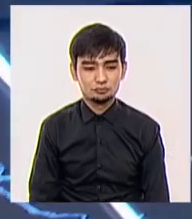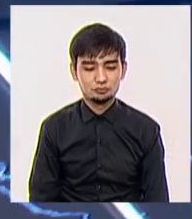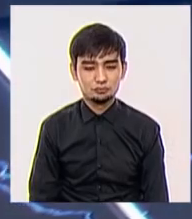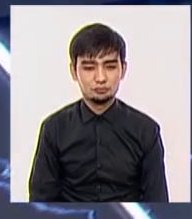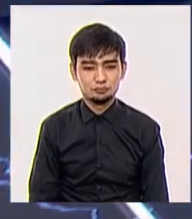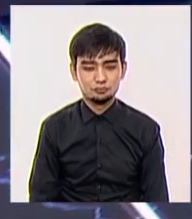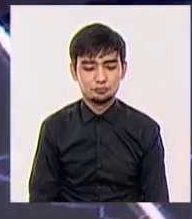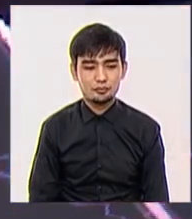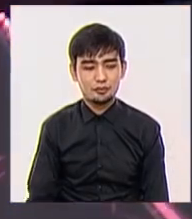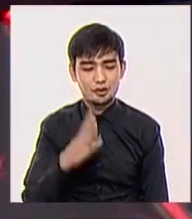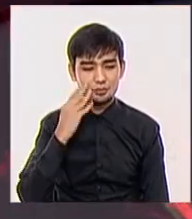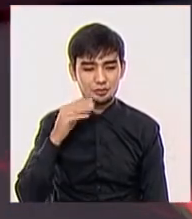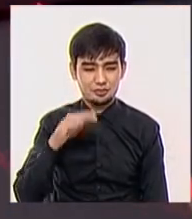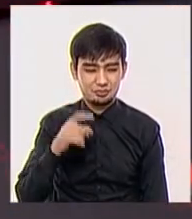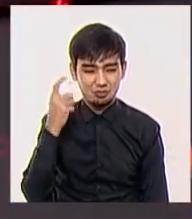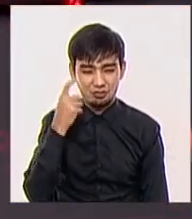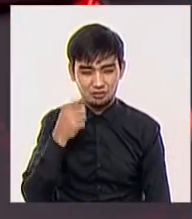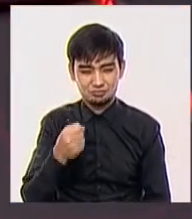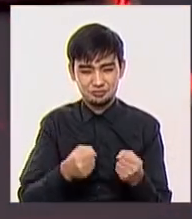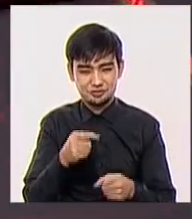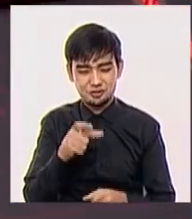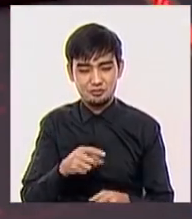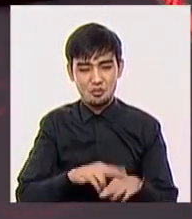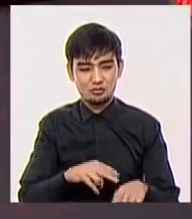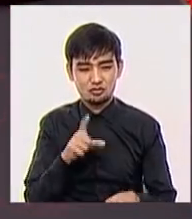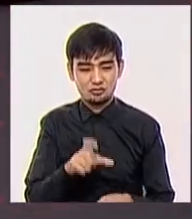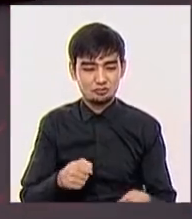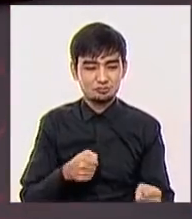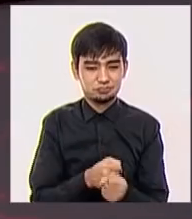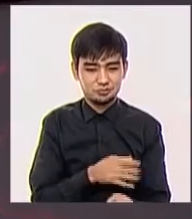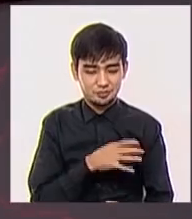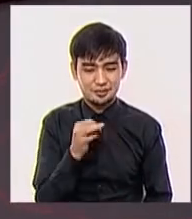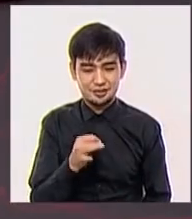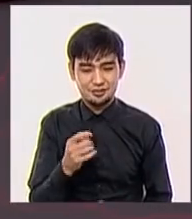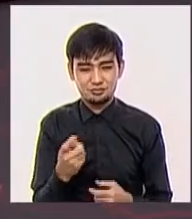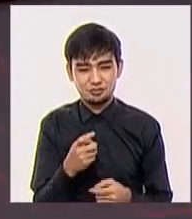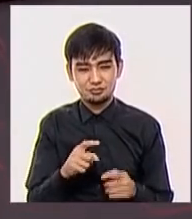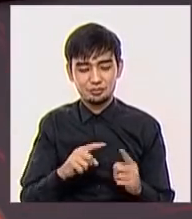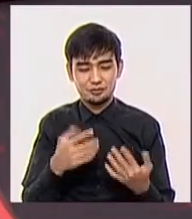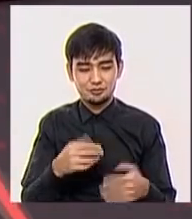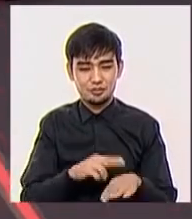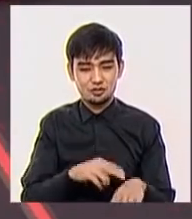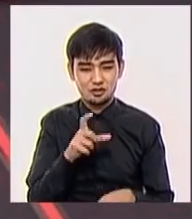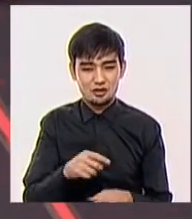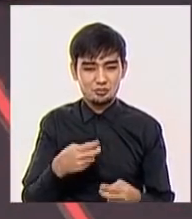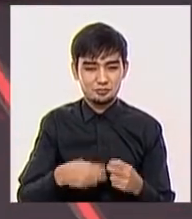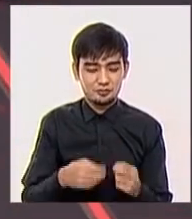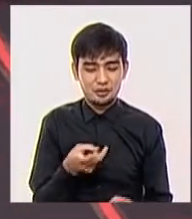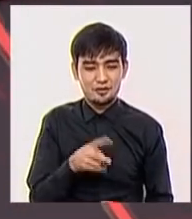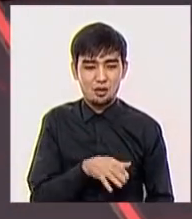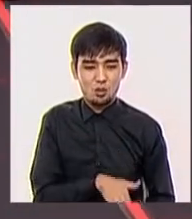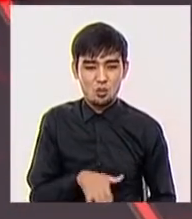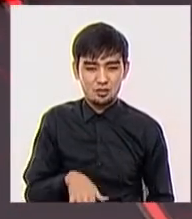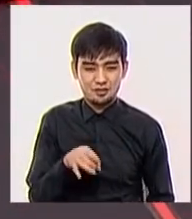в алматы пьяный водитель сбил полицейского сотрудника правоохранительных органов госпитализировали с переломами обеих ног